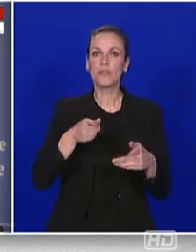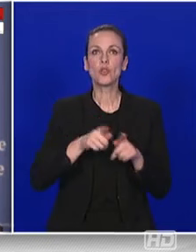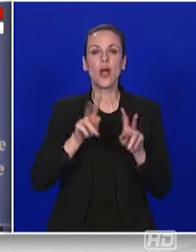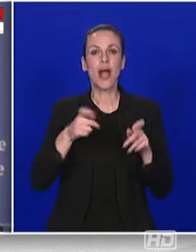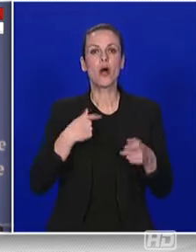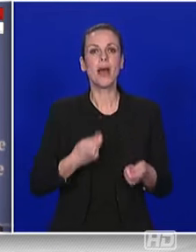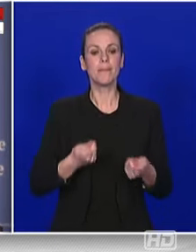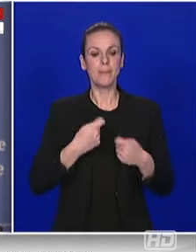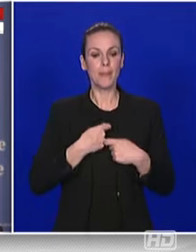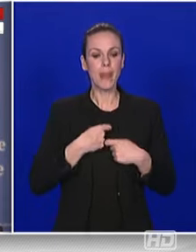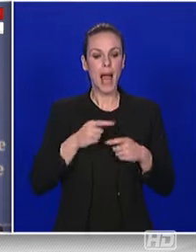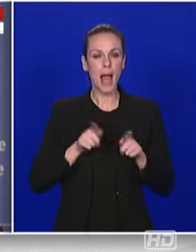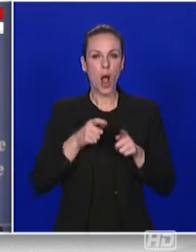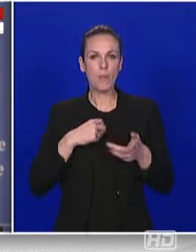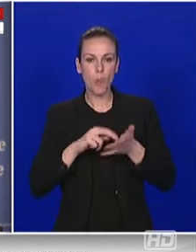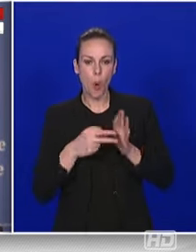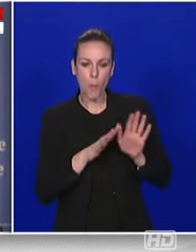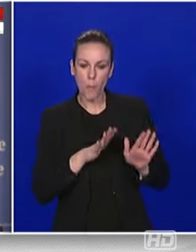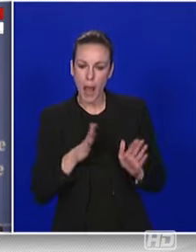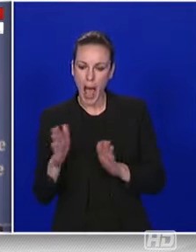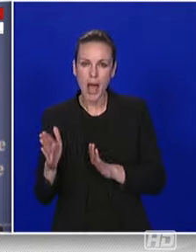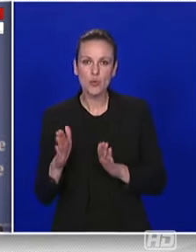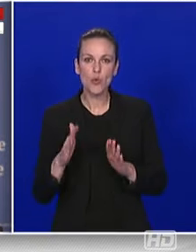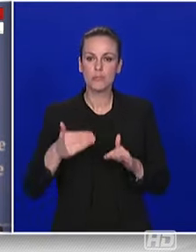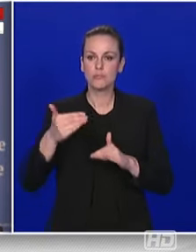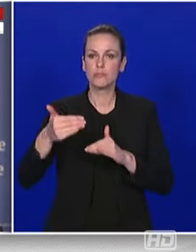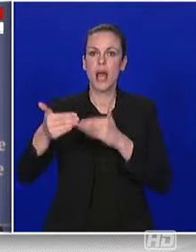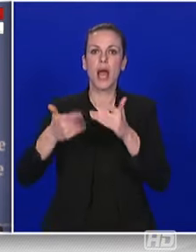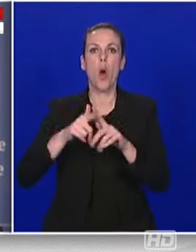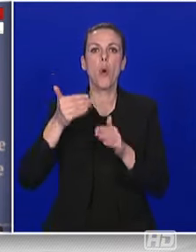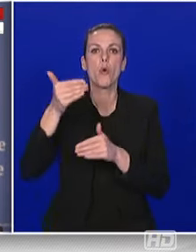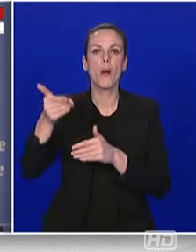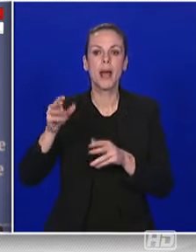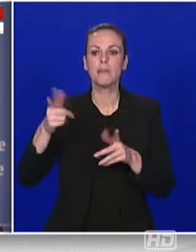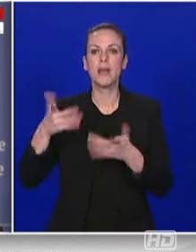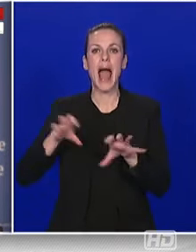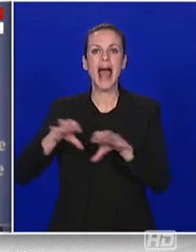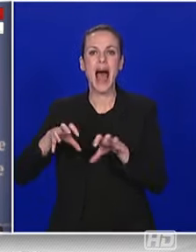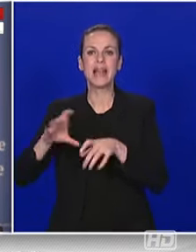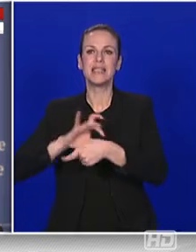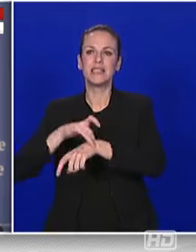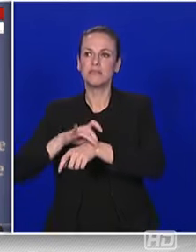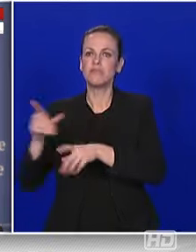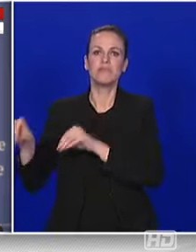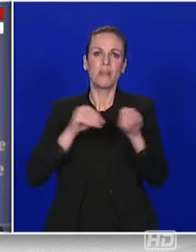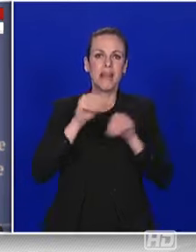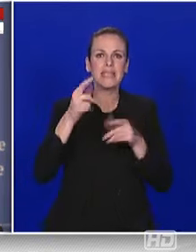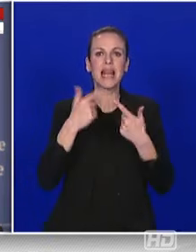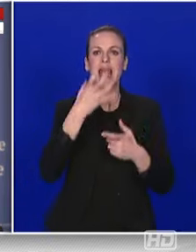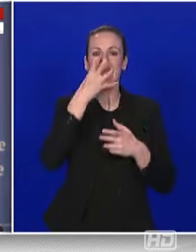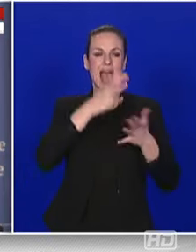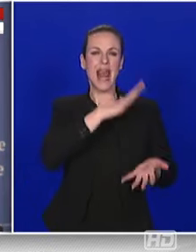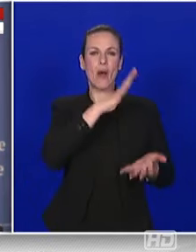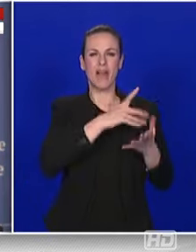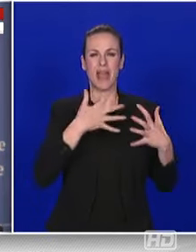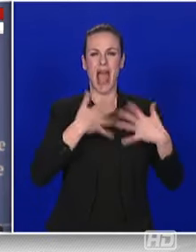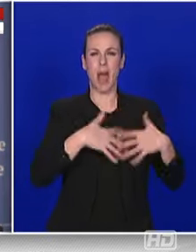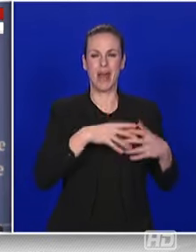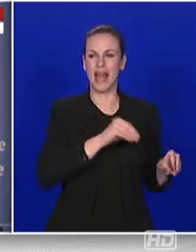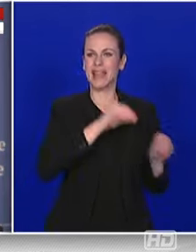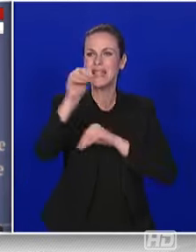da planiramo kapacitete i da planiramo premještaj radnika, respiratore i svega ostalog. Ono što, kad ste me